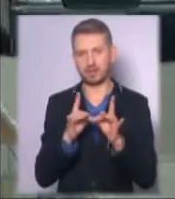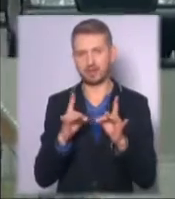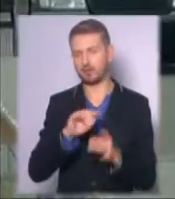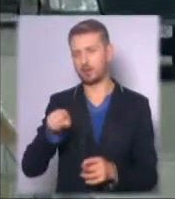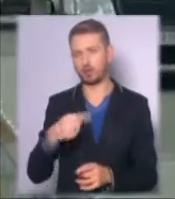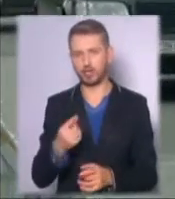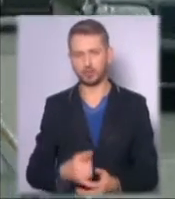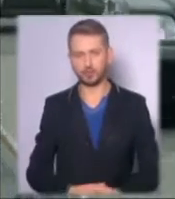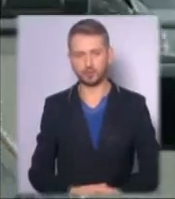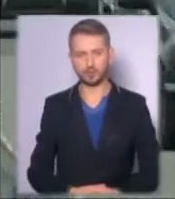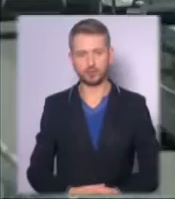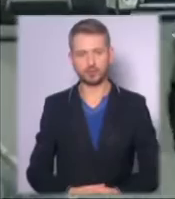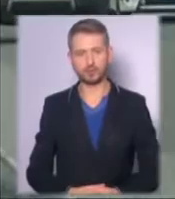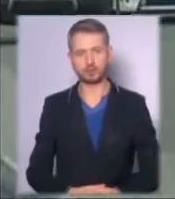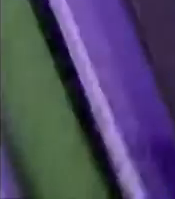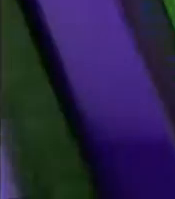Дмитро Кокотов, телеканал Київ.